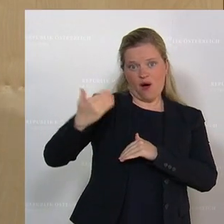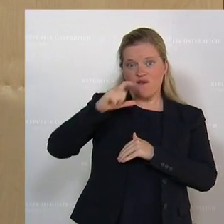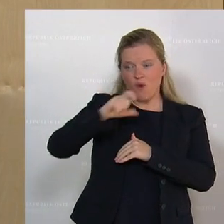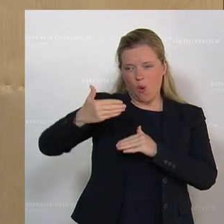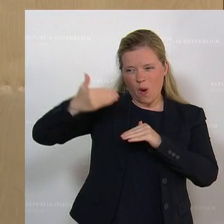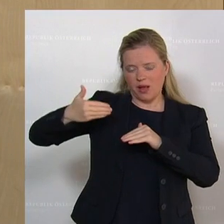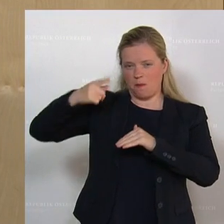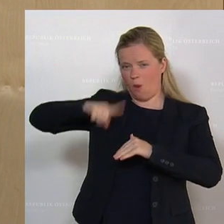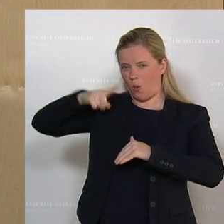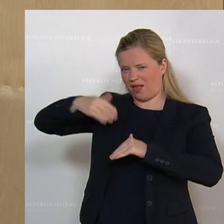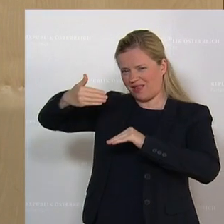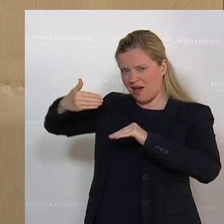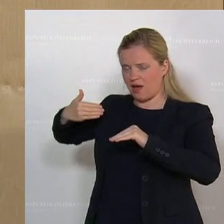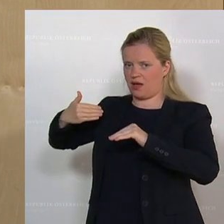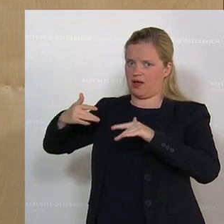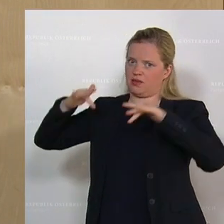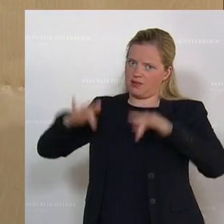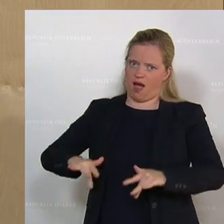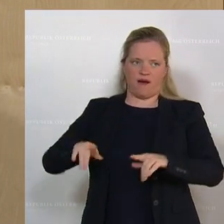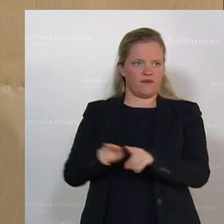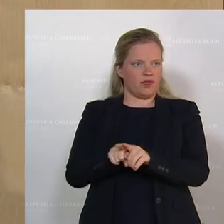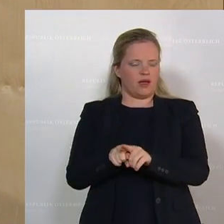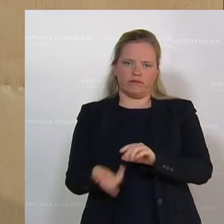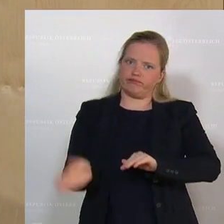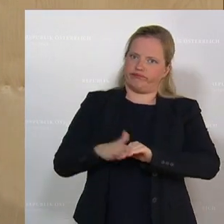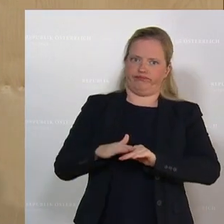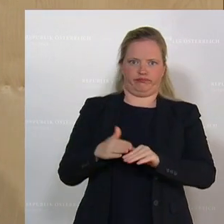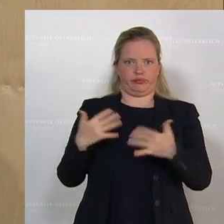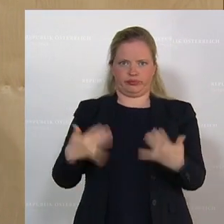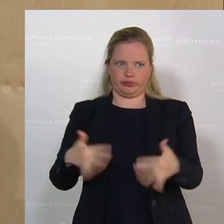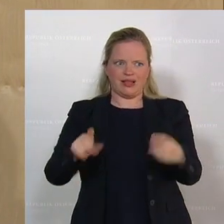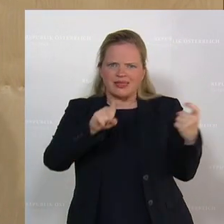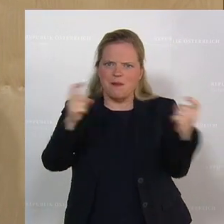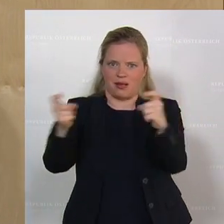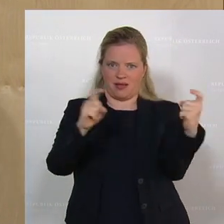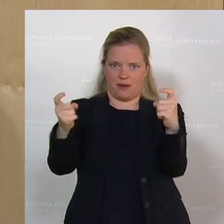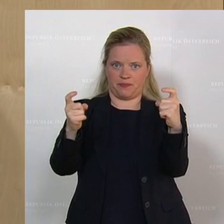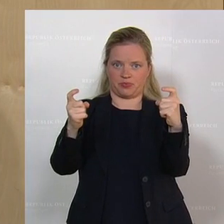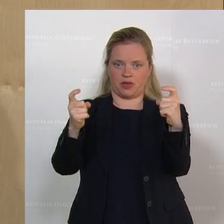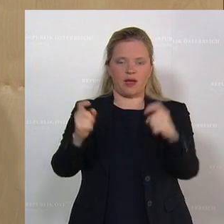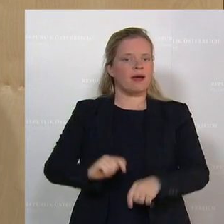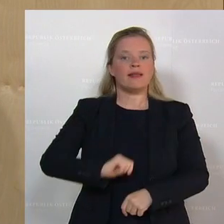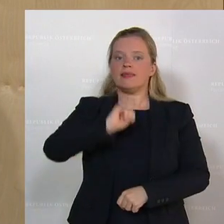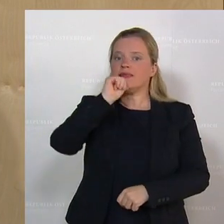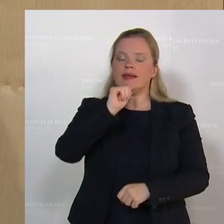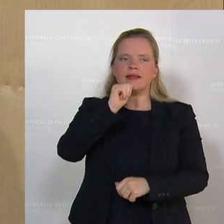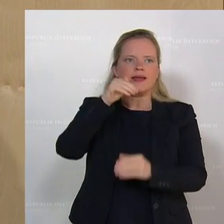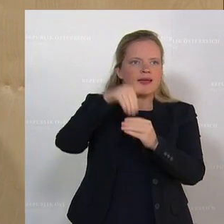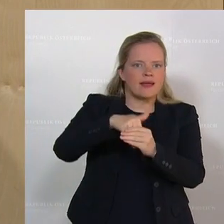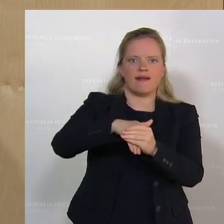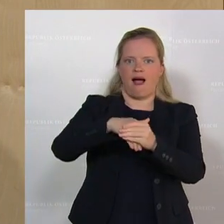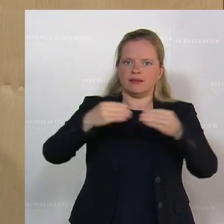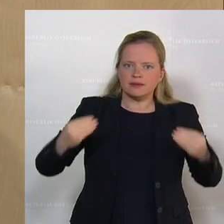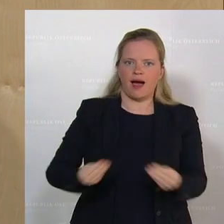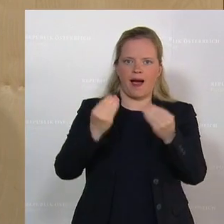einen neuen Höhepunkt in der Art und Weise der Debatte gebracht. Denn es geht überhaupt nicht mehr um den Wettbewerb der besten Ideen. Es